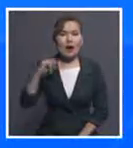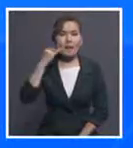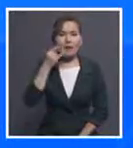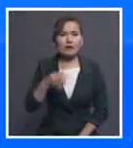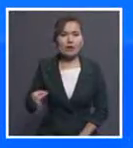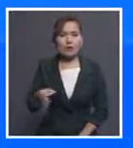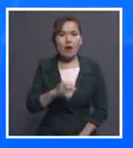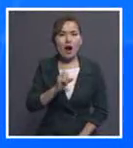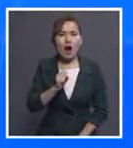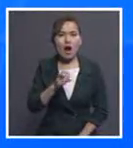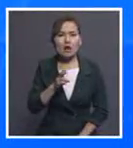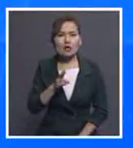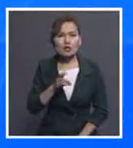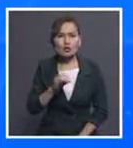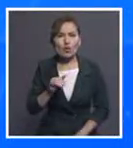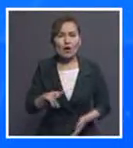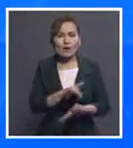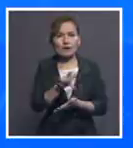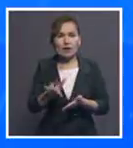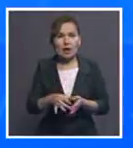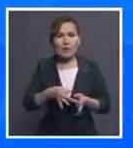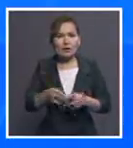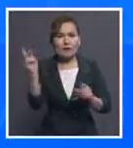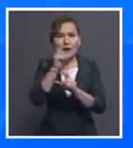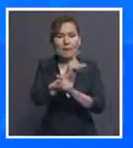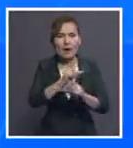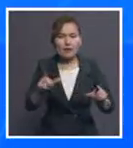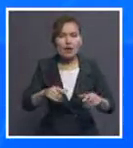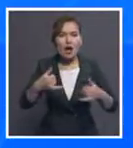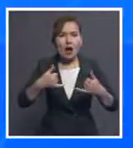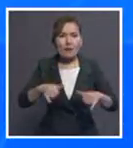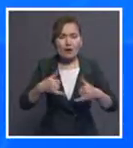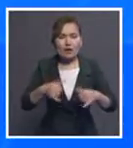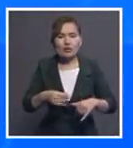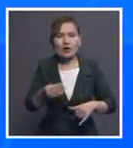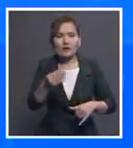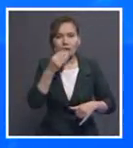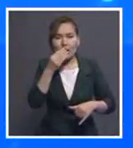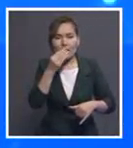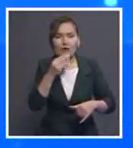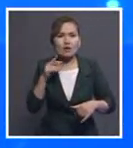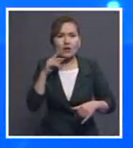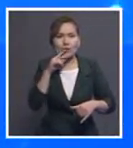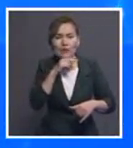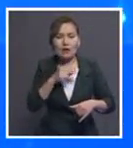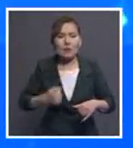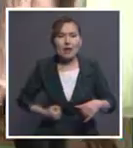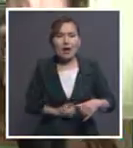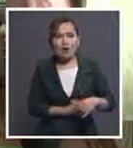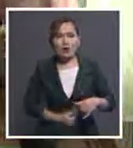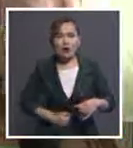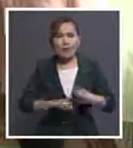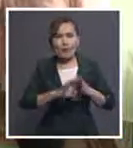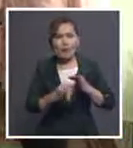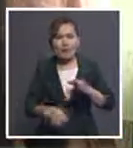Павлодар облысы Ақсу қаласына қарасты Береке ауылы мектебінің асханасының тамағынан ішек ауруларын қоздыратын таяқшалар табылды. Ата-аналар